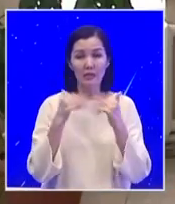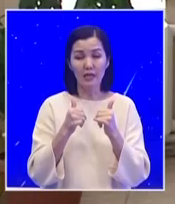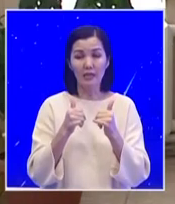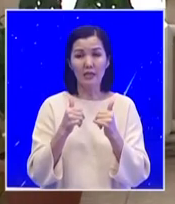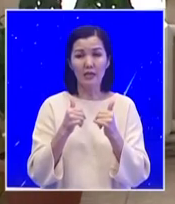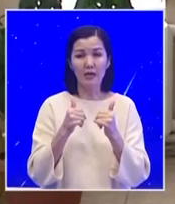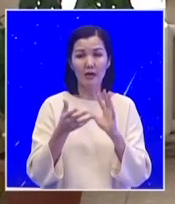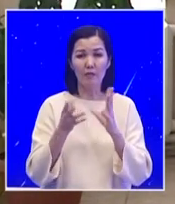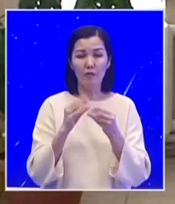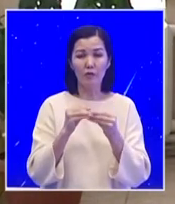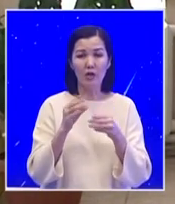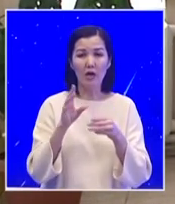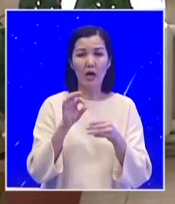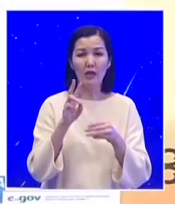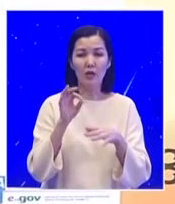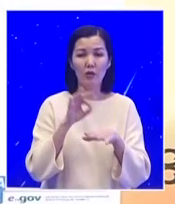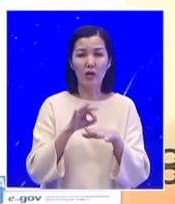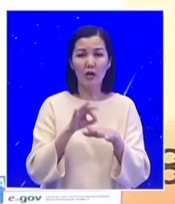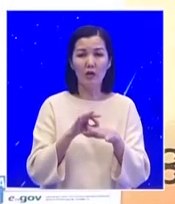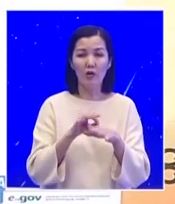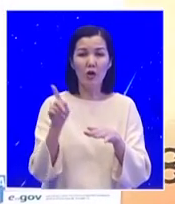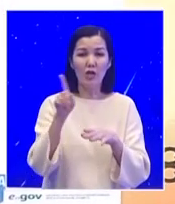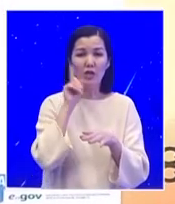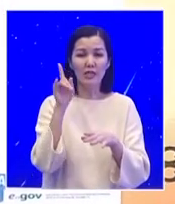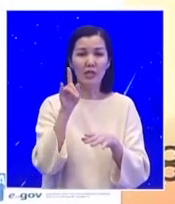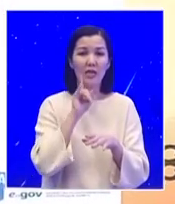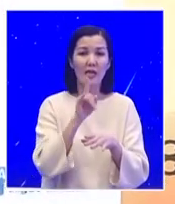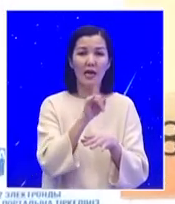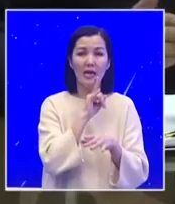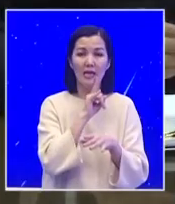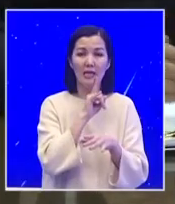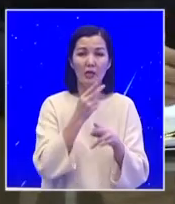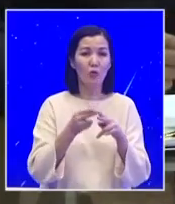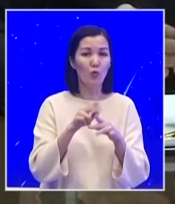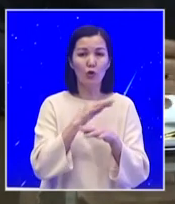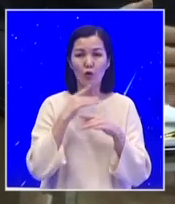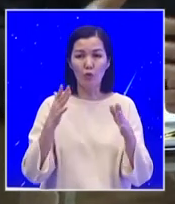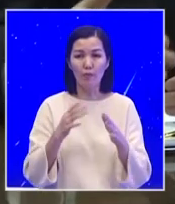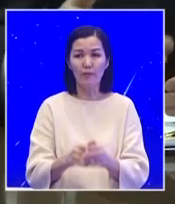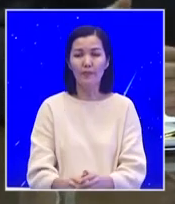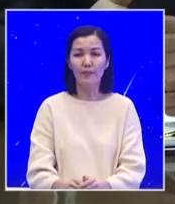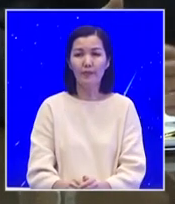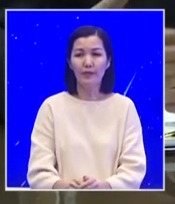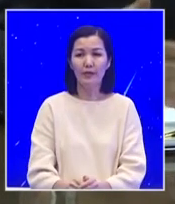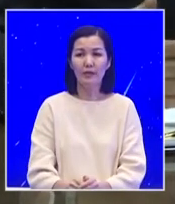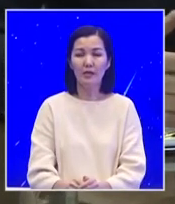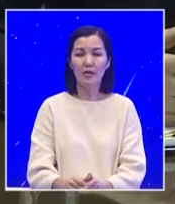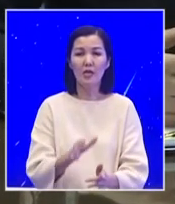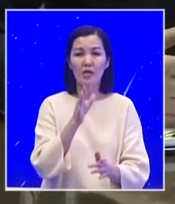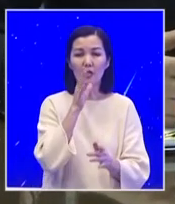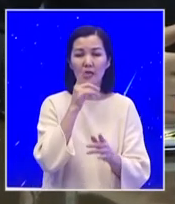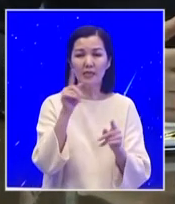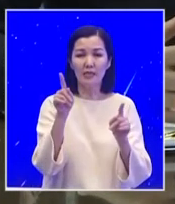сараптағанда онкологиялық ауру жастар мен әйелдер арасында өршіп тұр. Жас ерекшелігіне